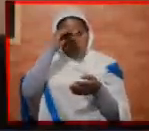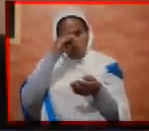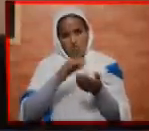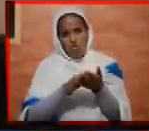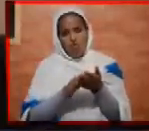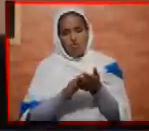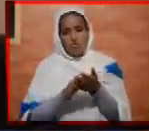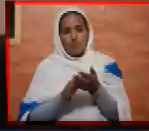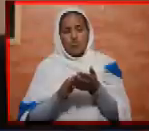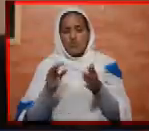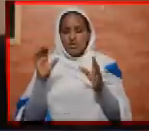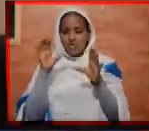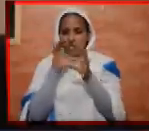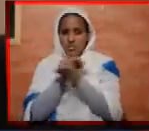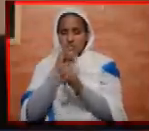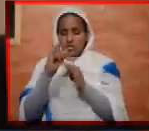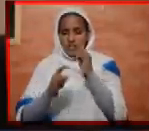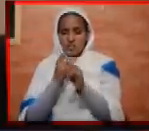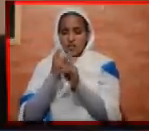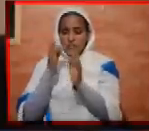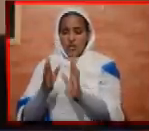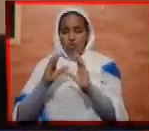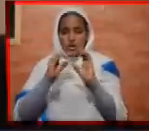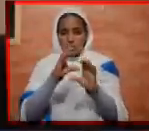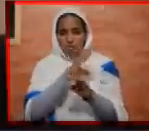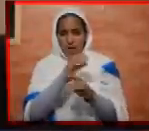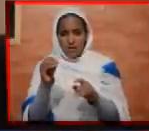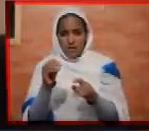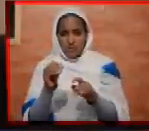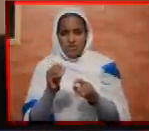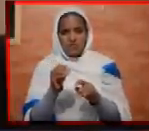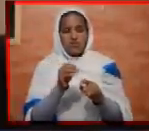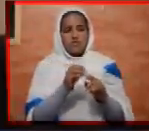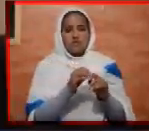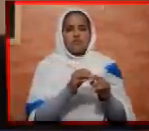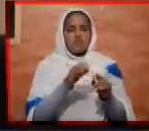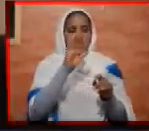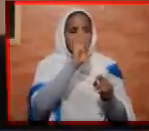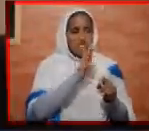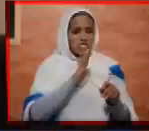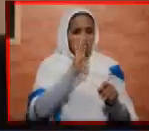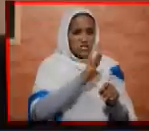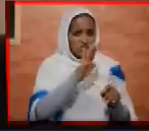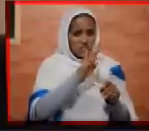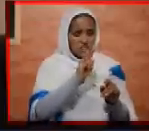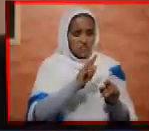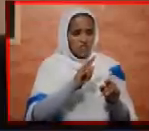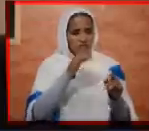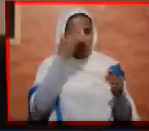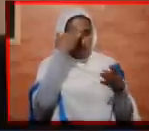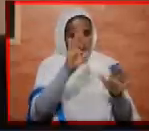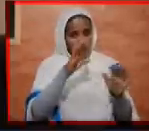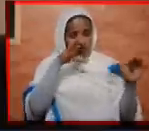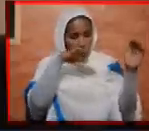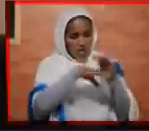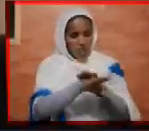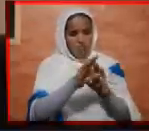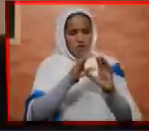አዛምዶ የሚጠብቀው አካል ካለ እኔ በእኔ በኩል በጣም ጥሩ ነው ለቤተ